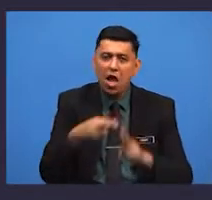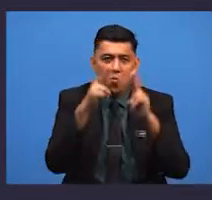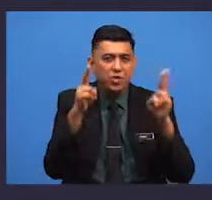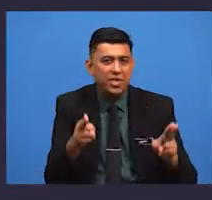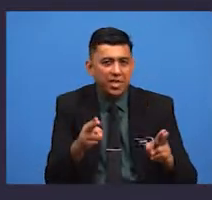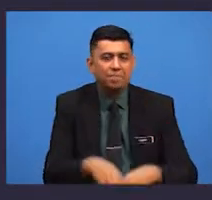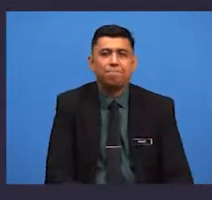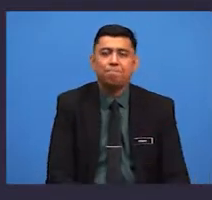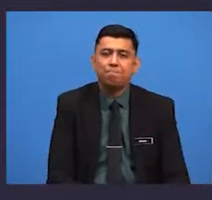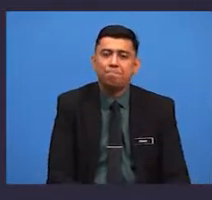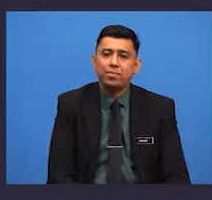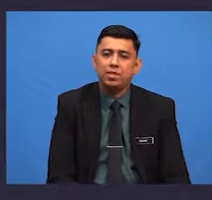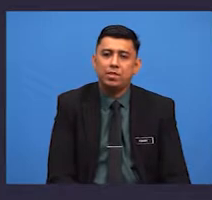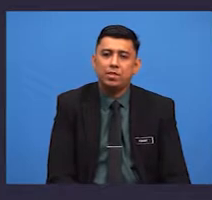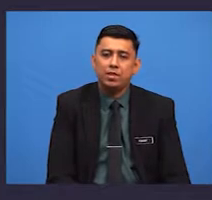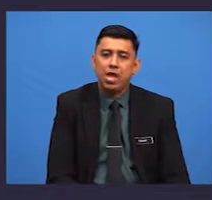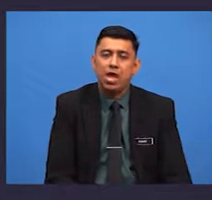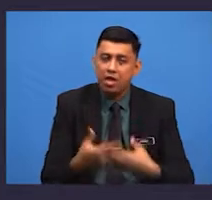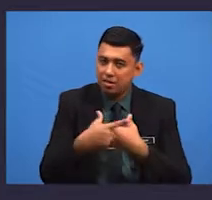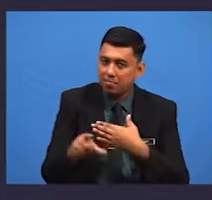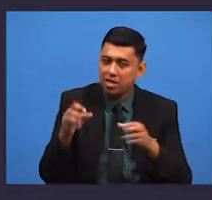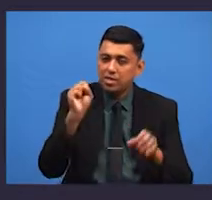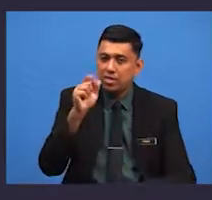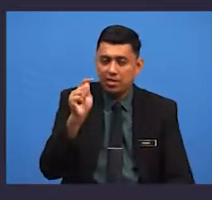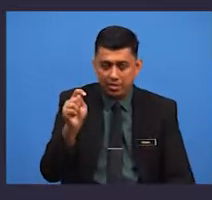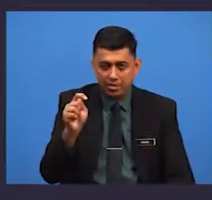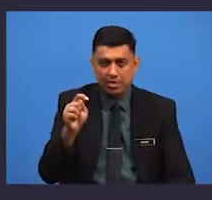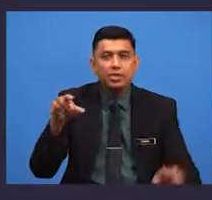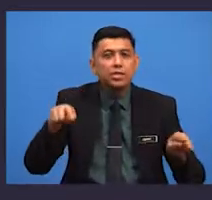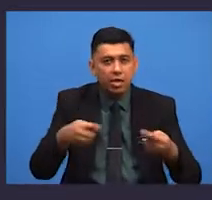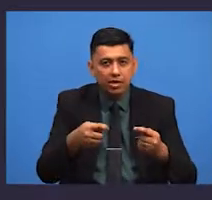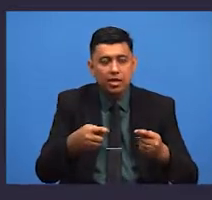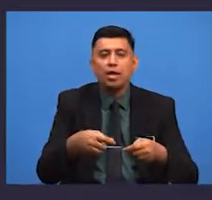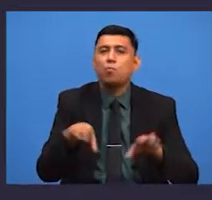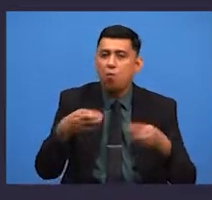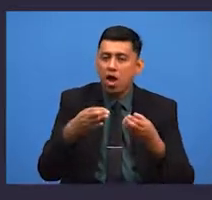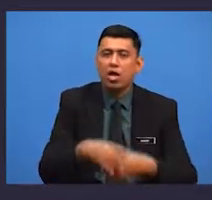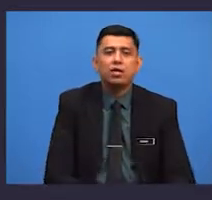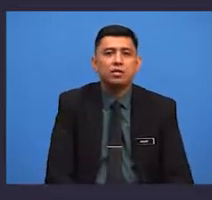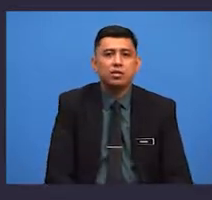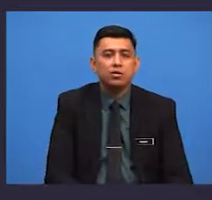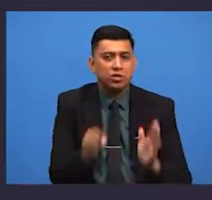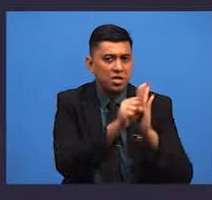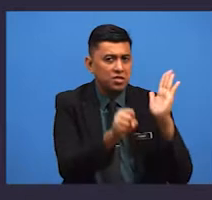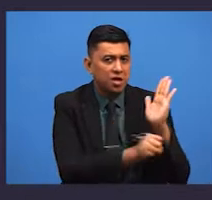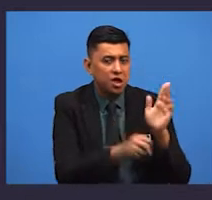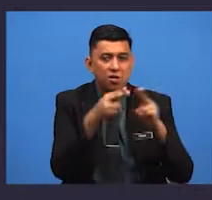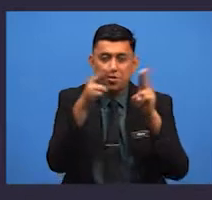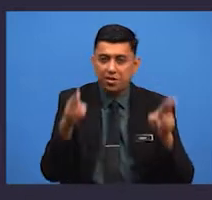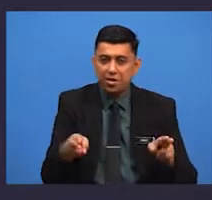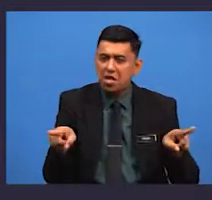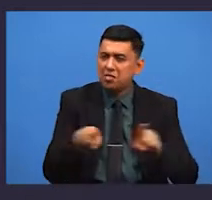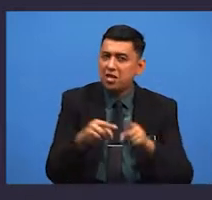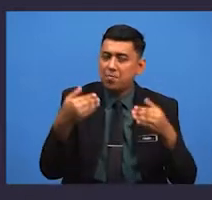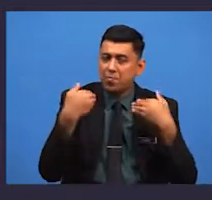sebarang pengujian. Selepas set tindakan dilaksanakan, barulah syarat